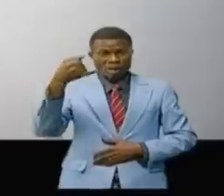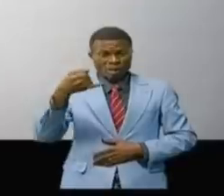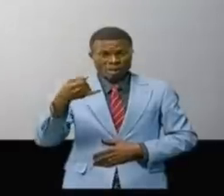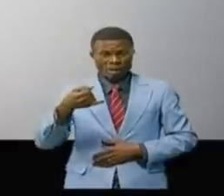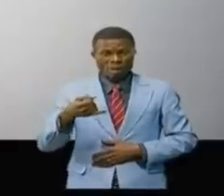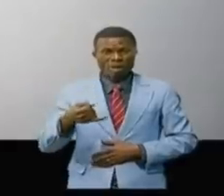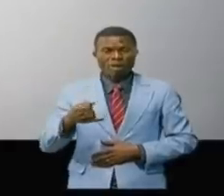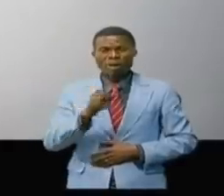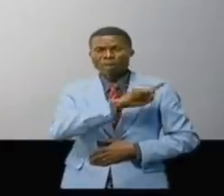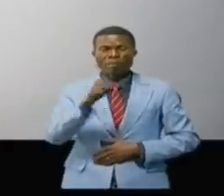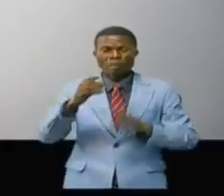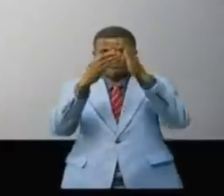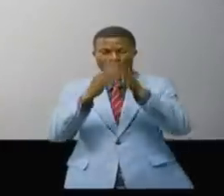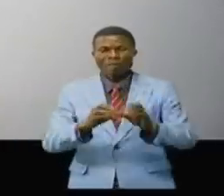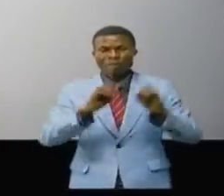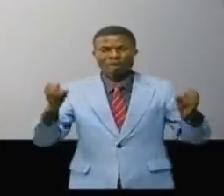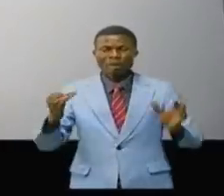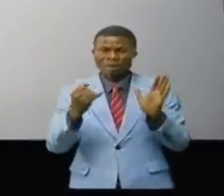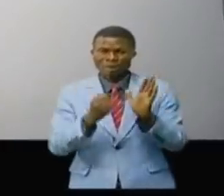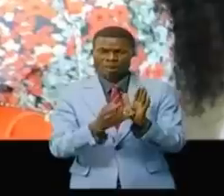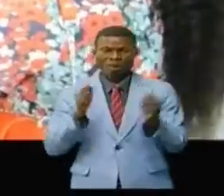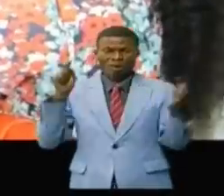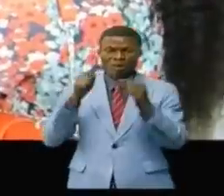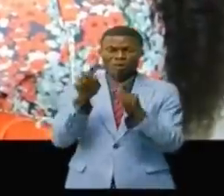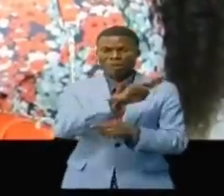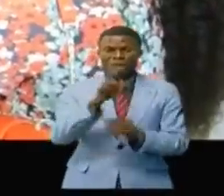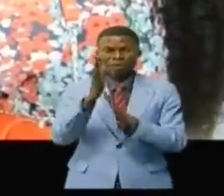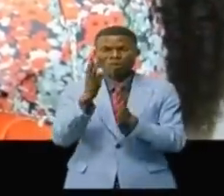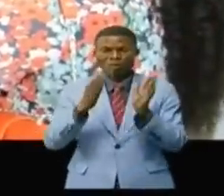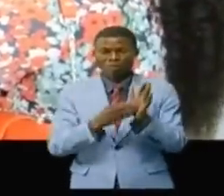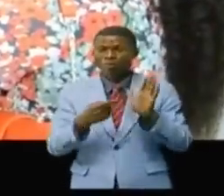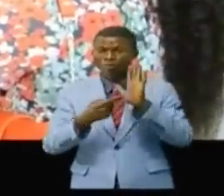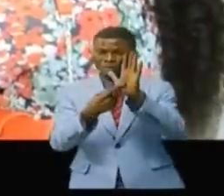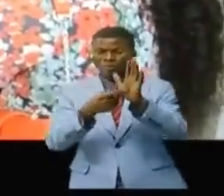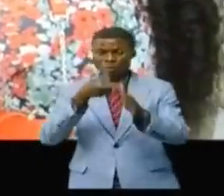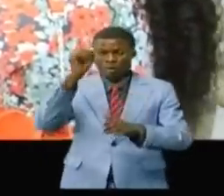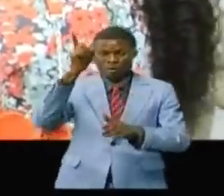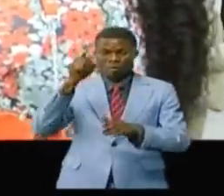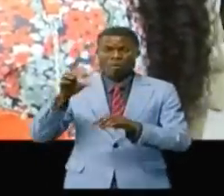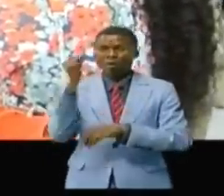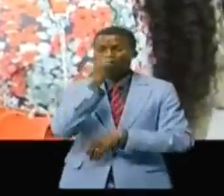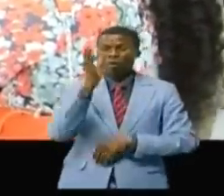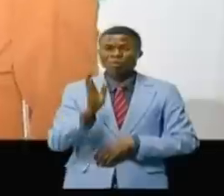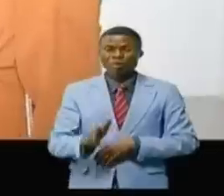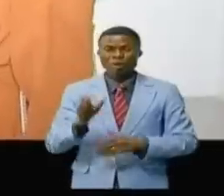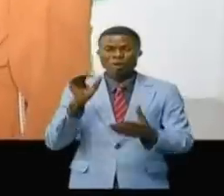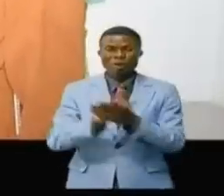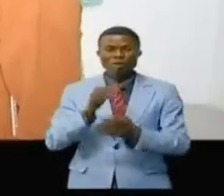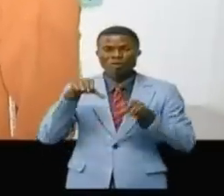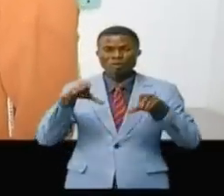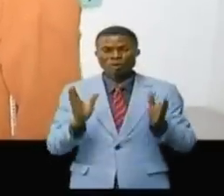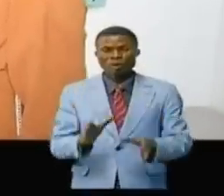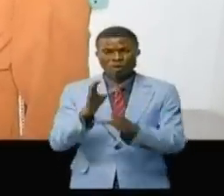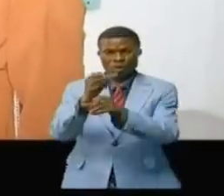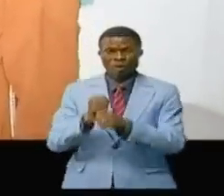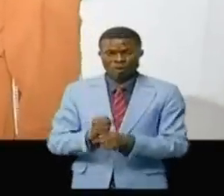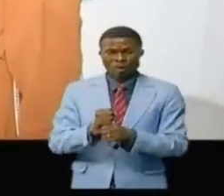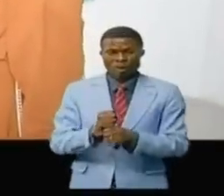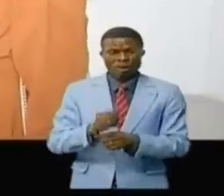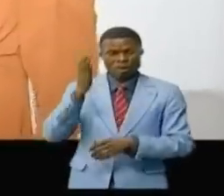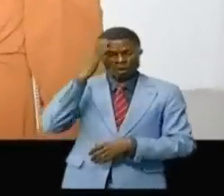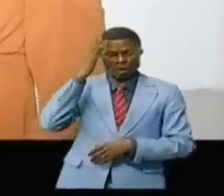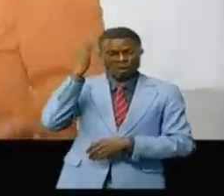des 1956 à 2019 où elle montre les premières artistes femmes congolaises à bénéficier d'une